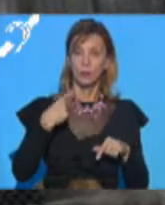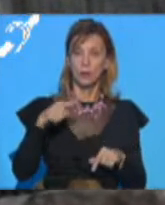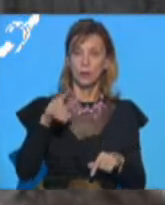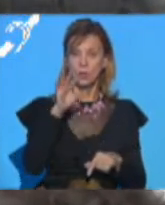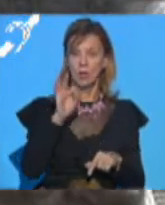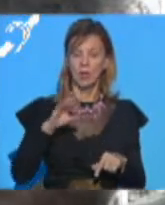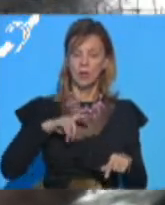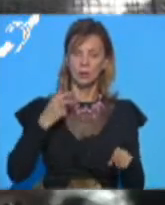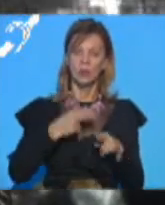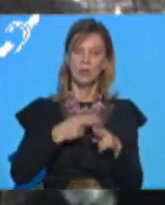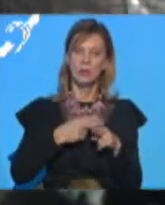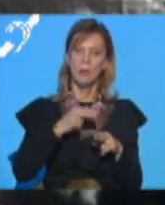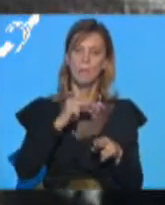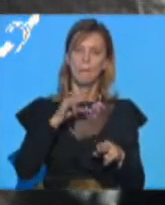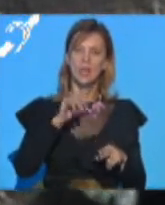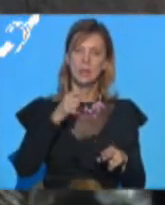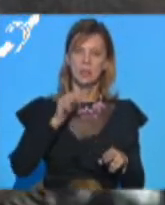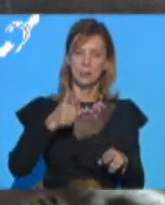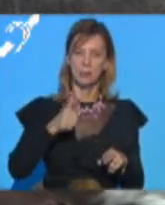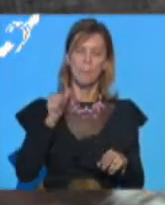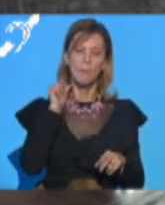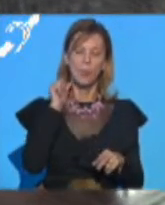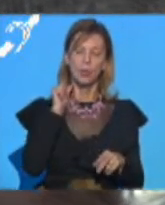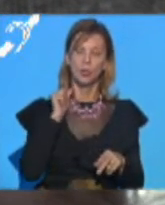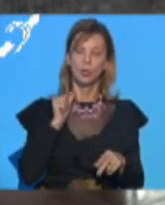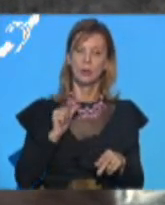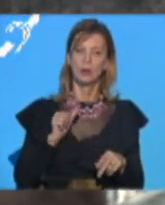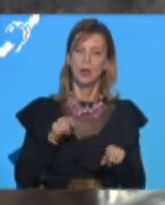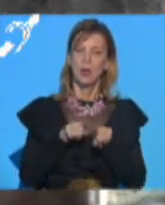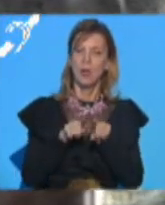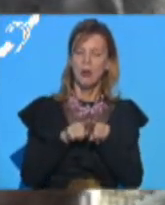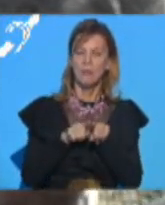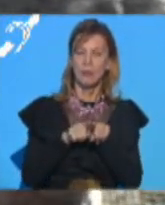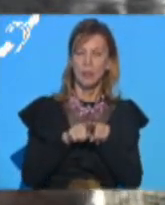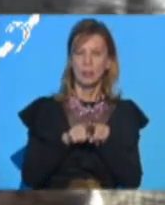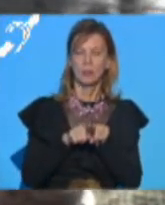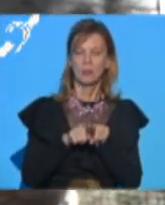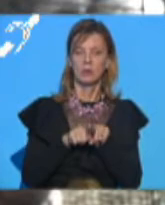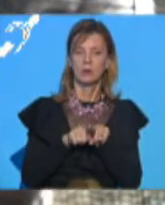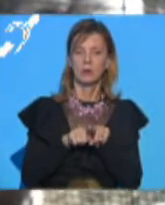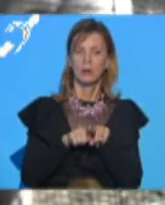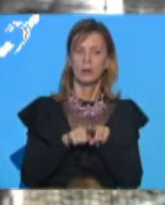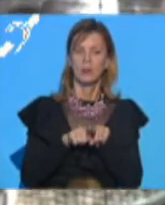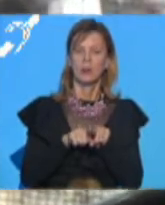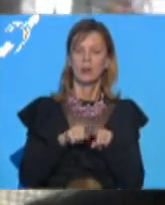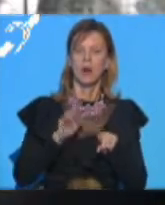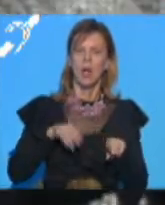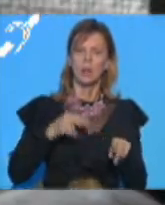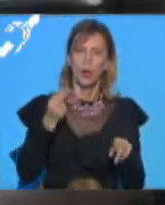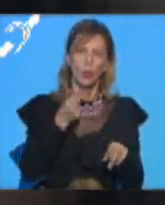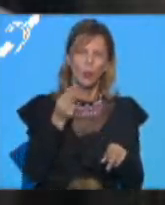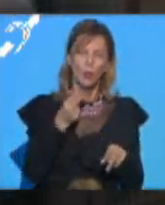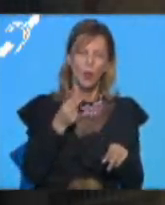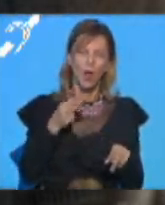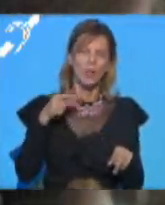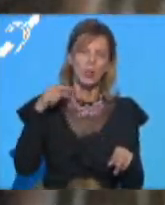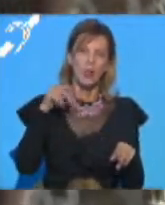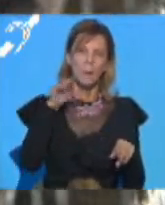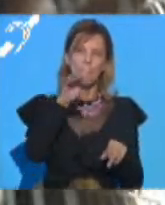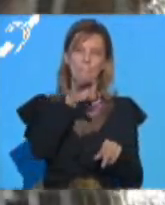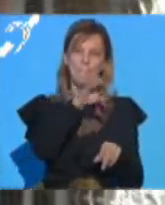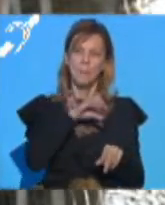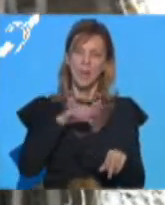pestă, porcul o să fie vânăt, o să aibă o roșeală, niște pete